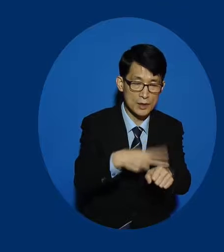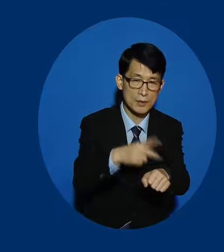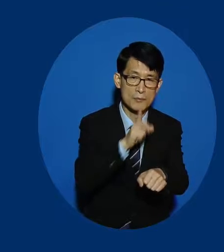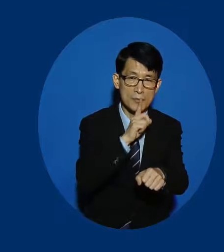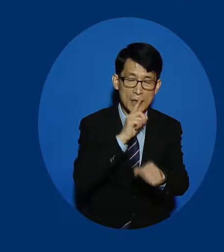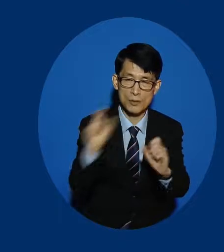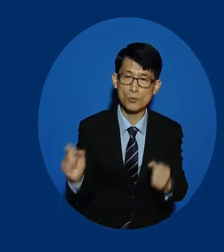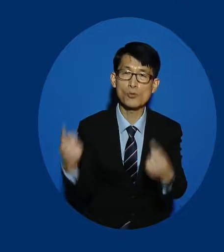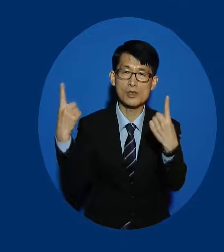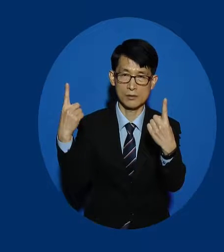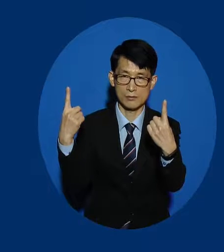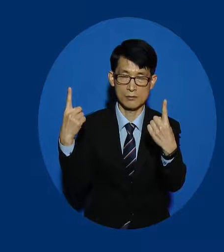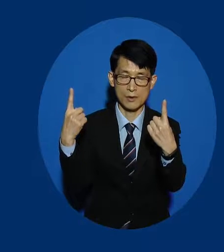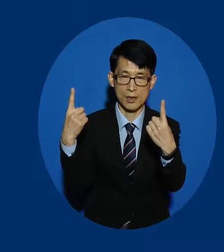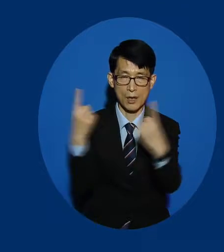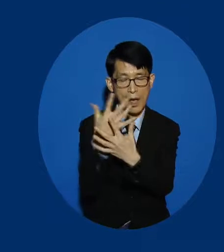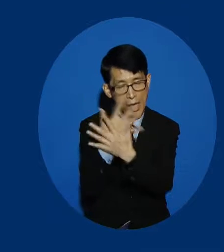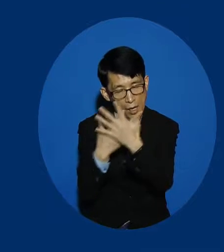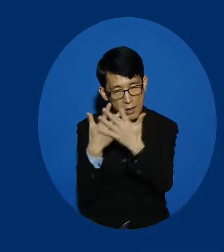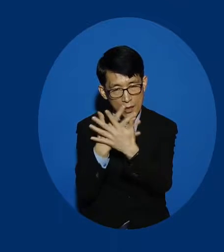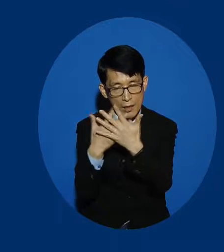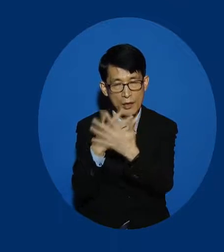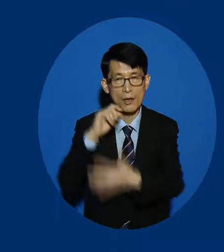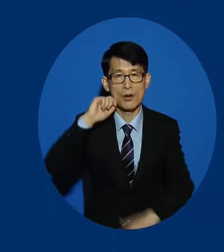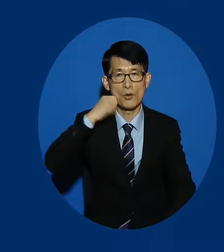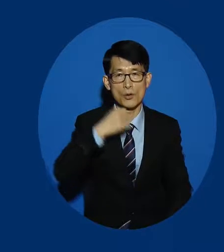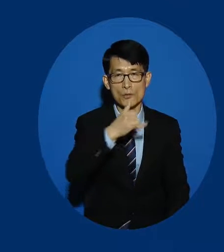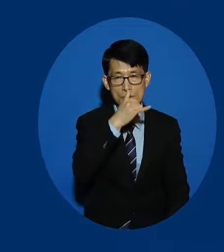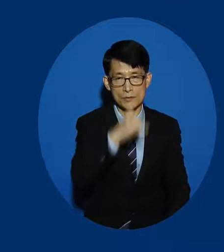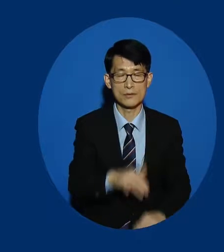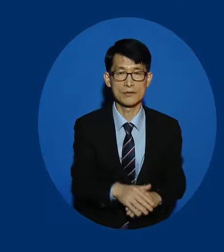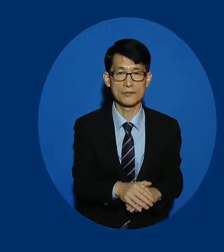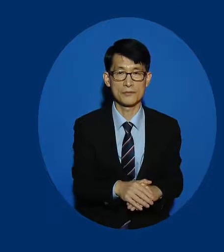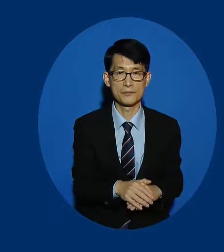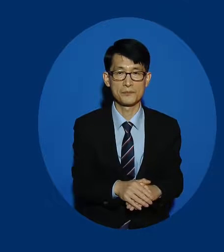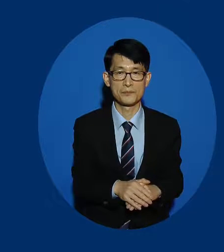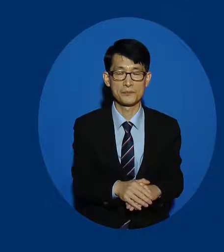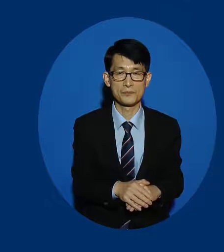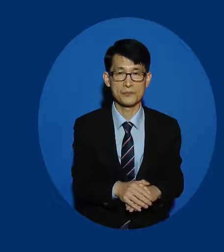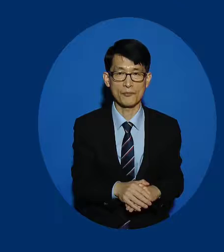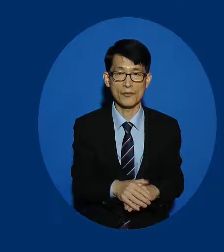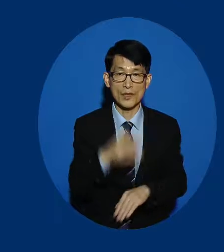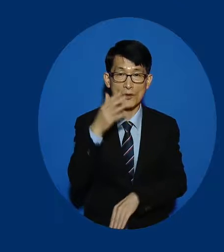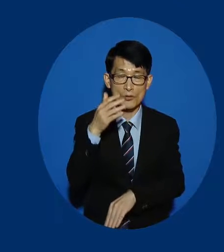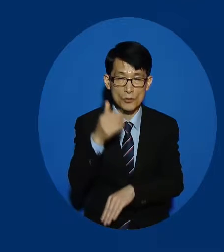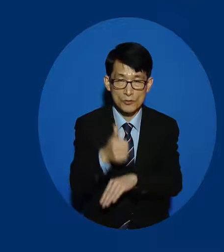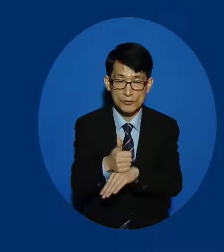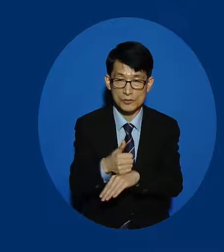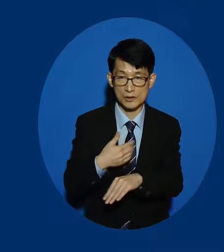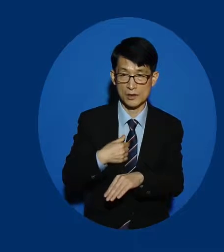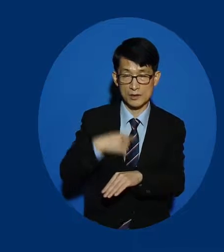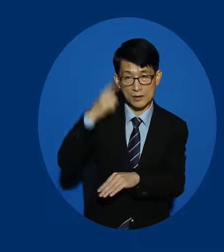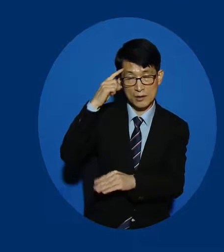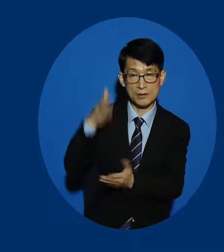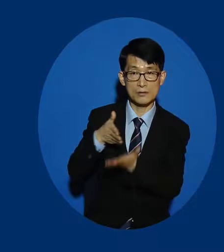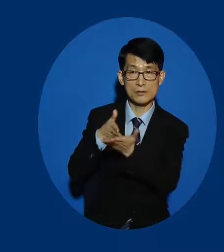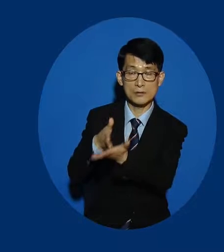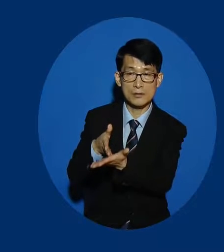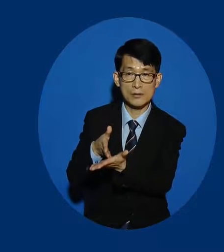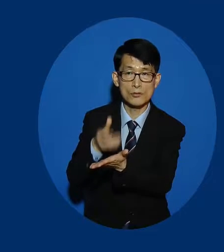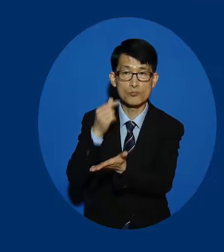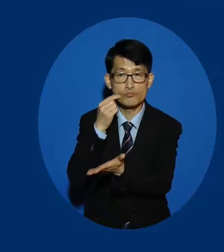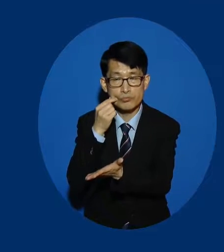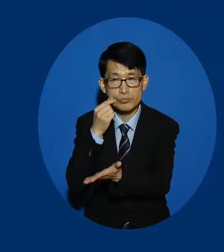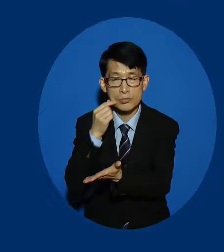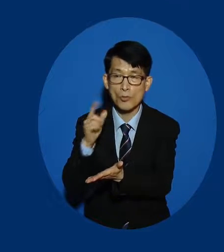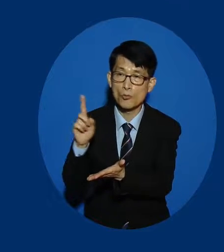소리가 겹치고 그래서 굉장히 어려움이 많고 그다음에 그러다 보니까 자기 의견을 개진 못하고 그냥 지나가기만